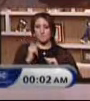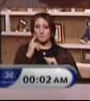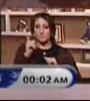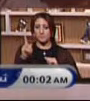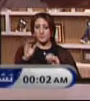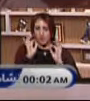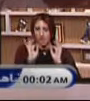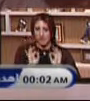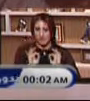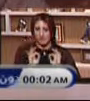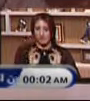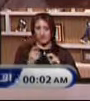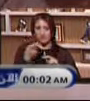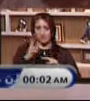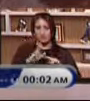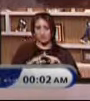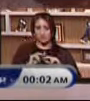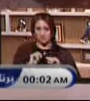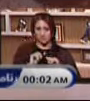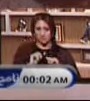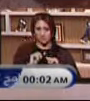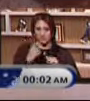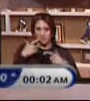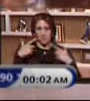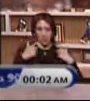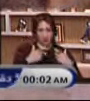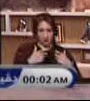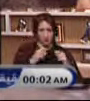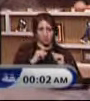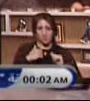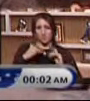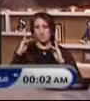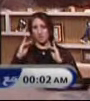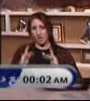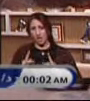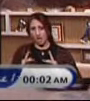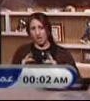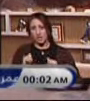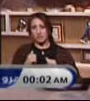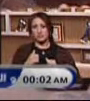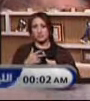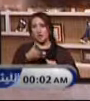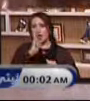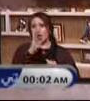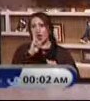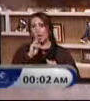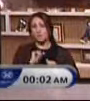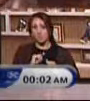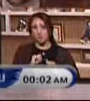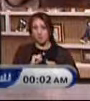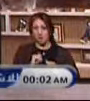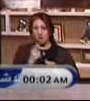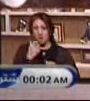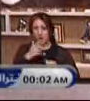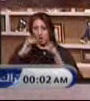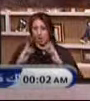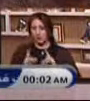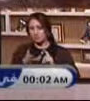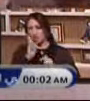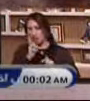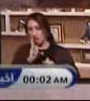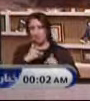مخلدي؟ يعني انت بتعيب على انا مرة تلاقيني في الحرب ومرة تلاقيني قاعد والعياذ بالله على كأس الخمر، انت يعني اللي